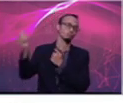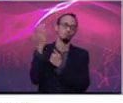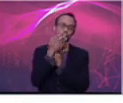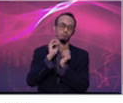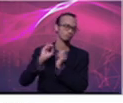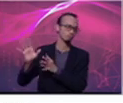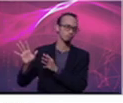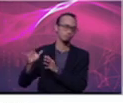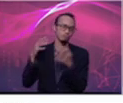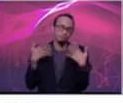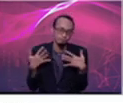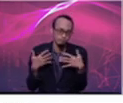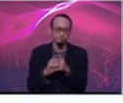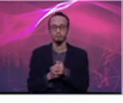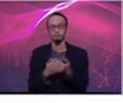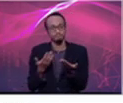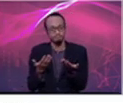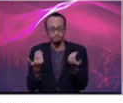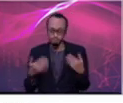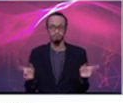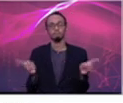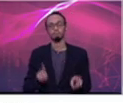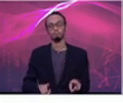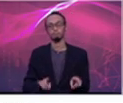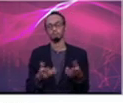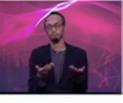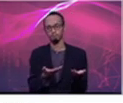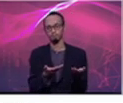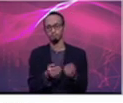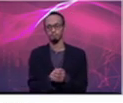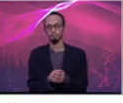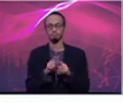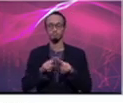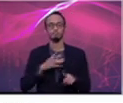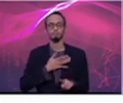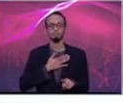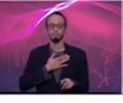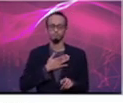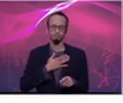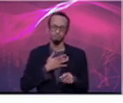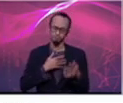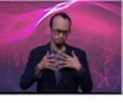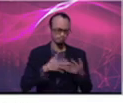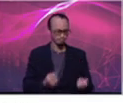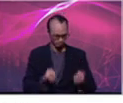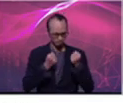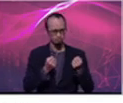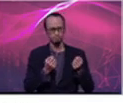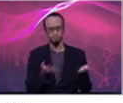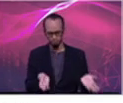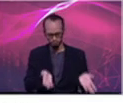macamaruh ut yalah benda dah jadi macam ni kan tapi saya kuatkan dia saya